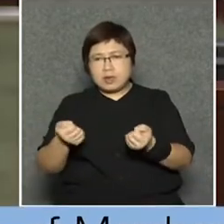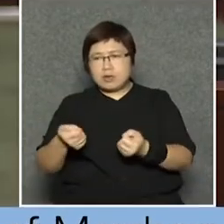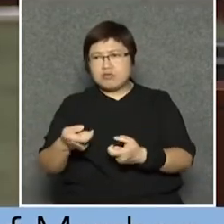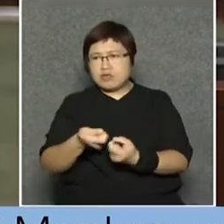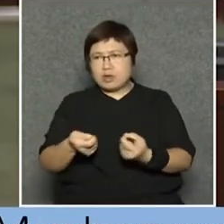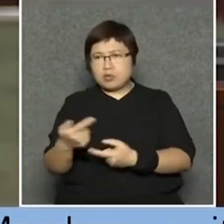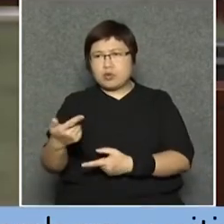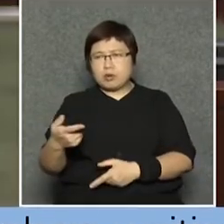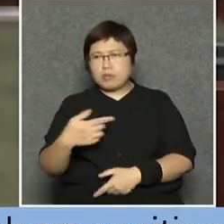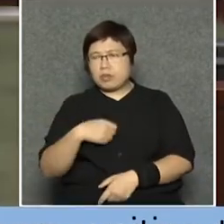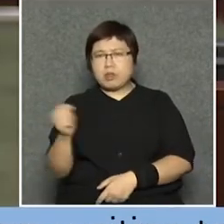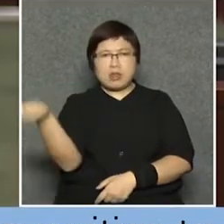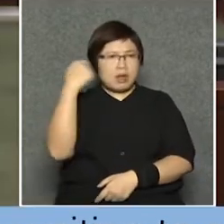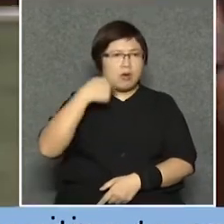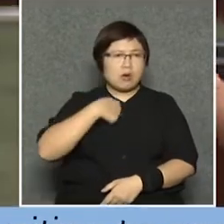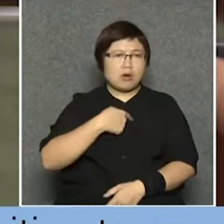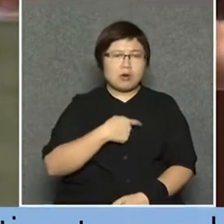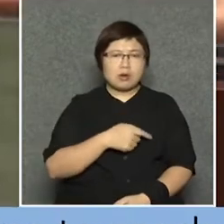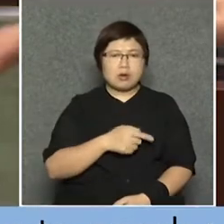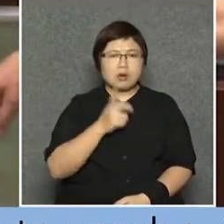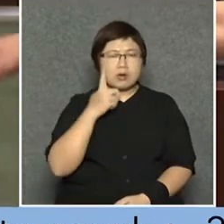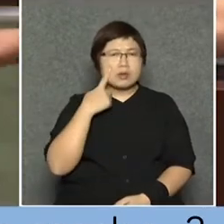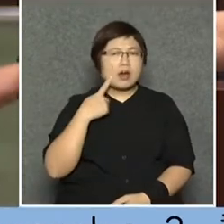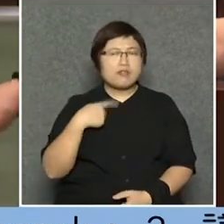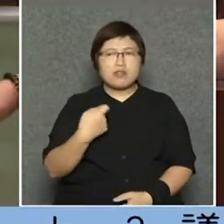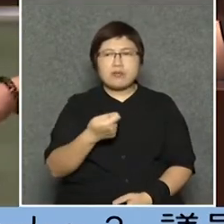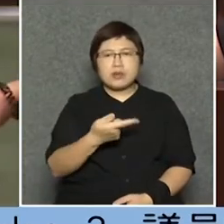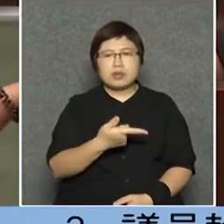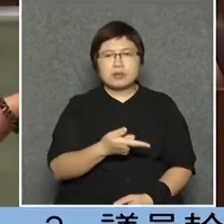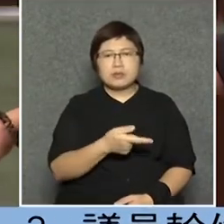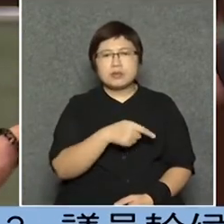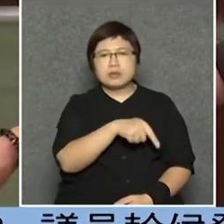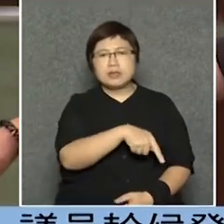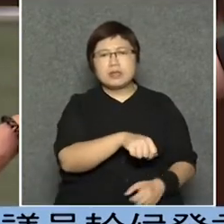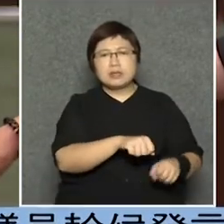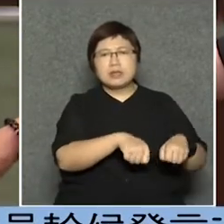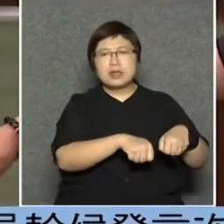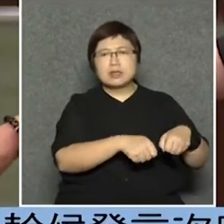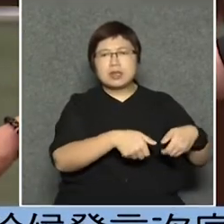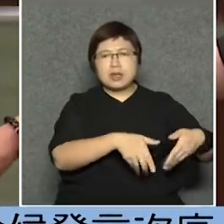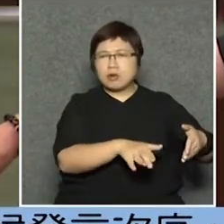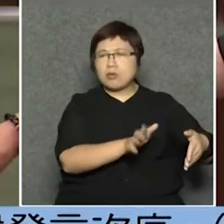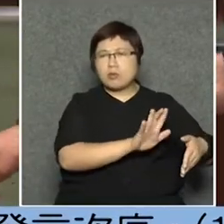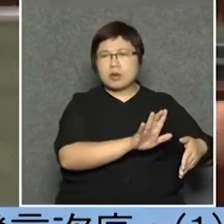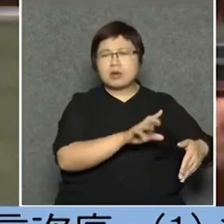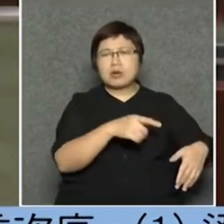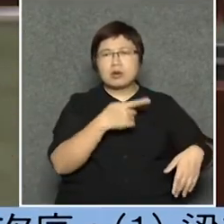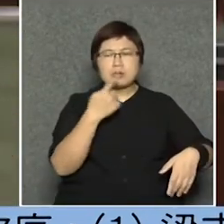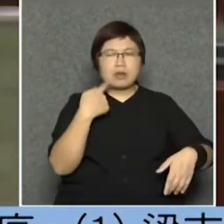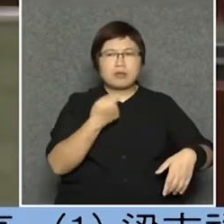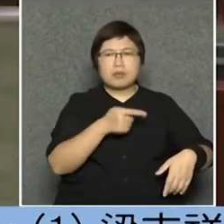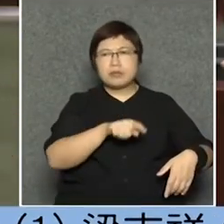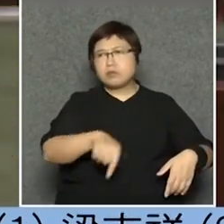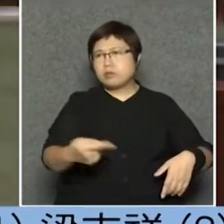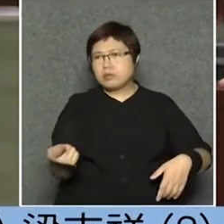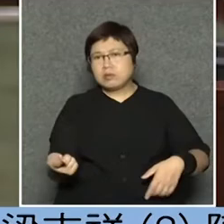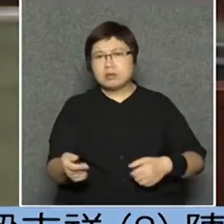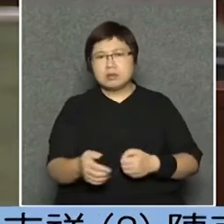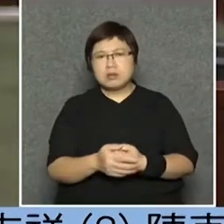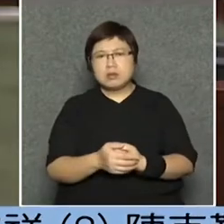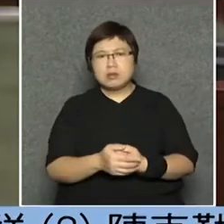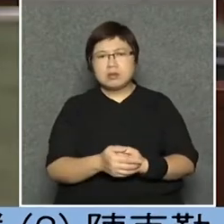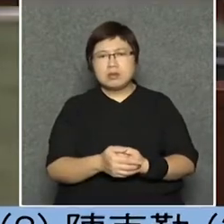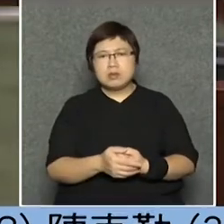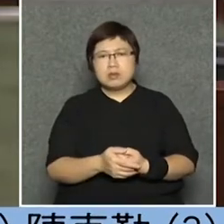嘅，因為我貪方便就唔喺嗰個單車徑嗰度行出嚟，我成成人